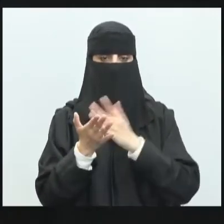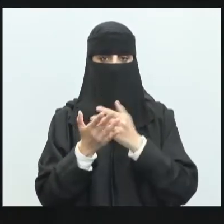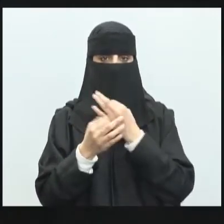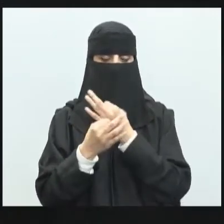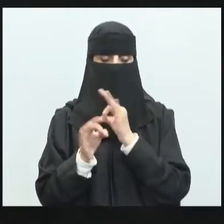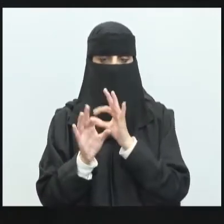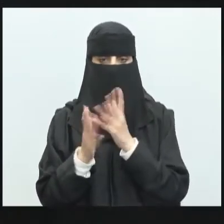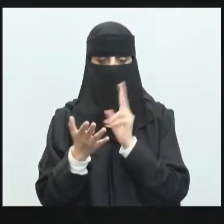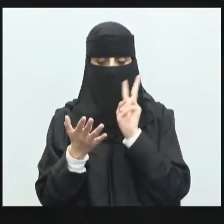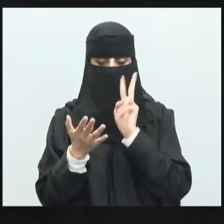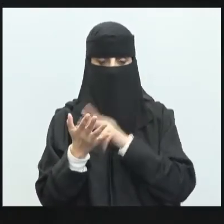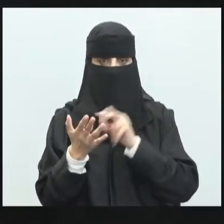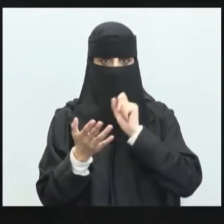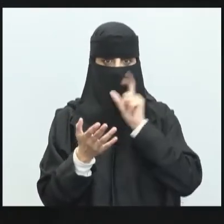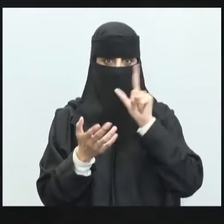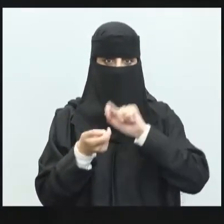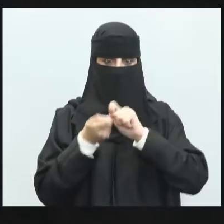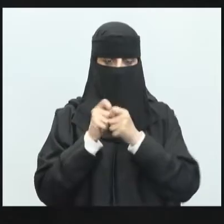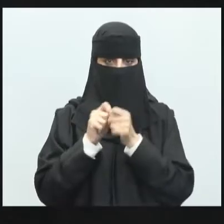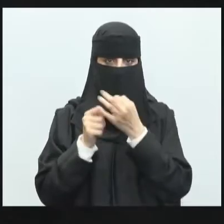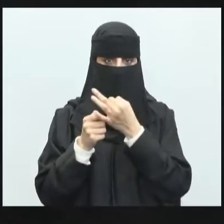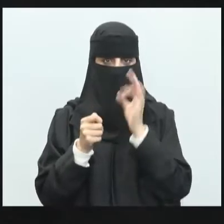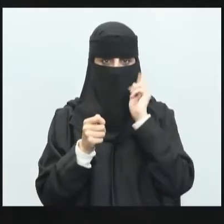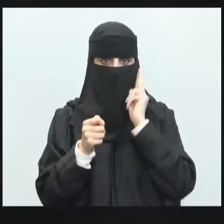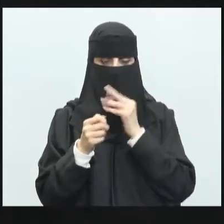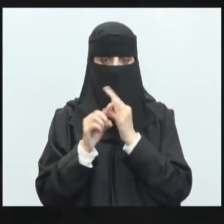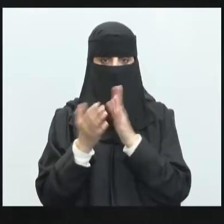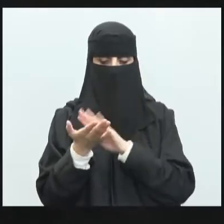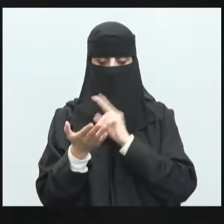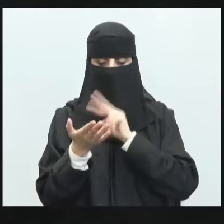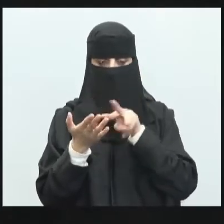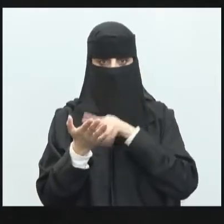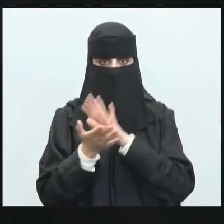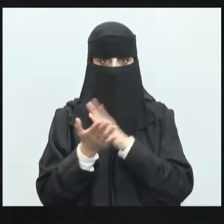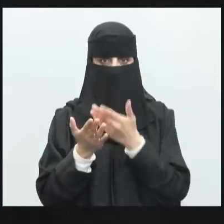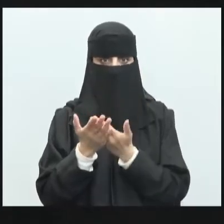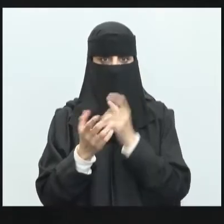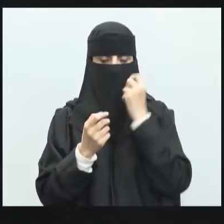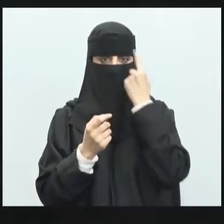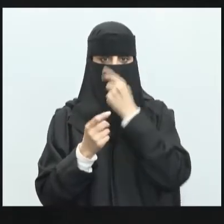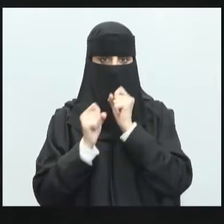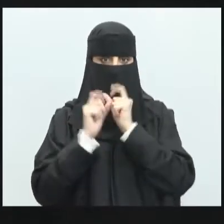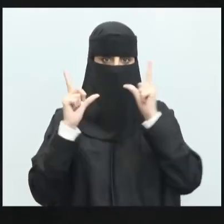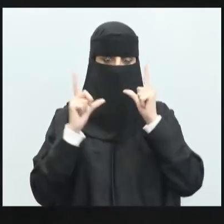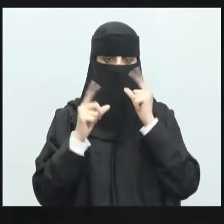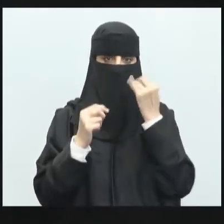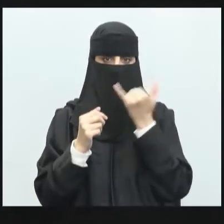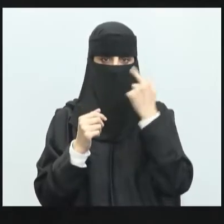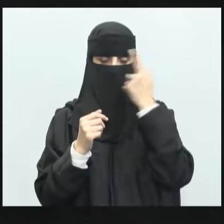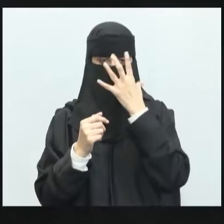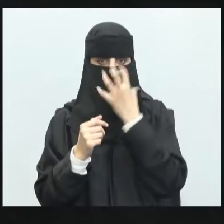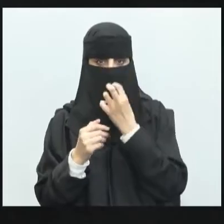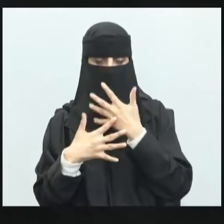قراءه جهريه نطبق ما تعلمناه من مهاراتها فنحن نقرا بطلاقه